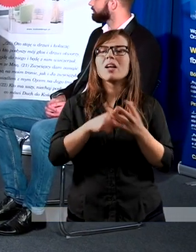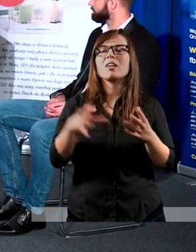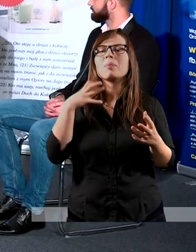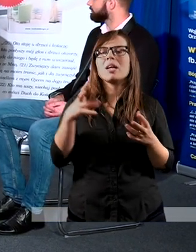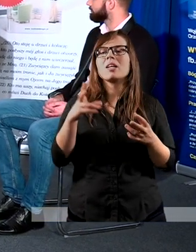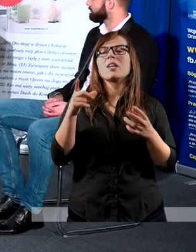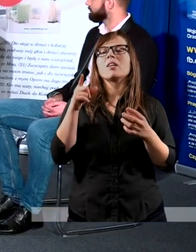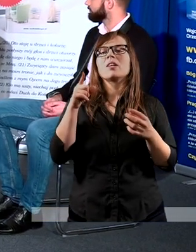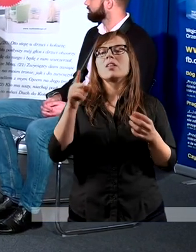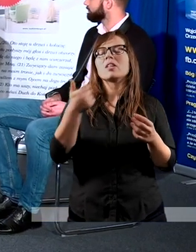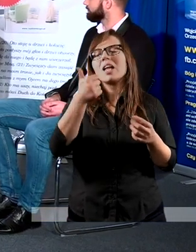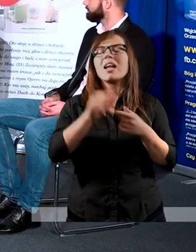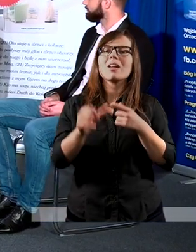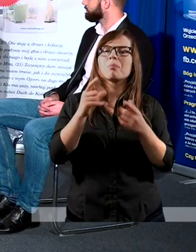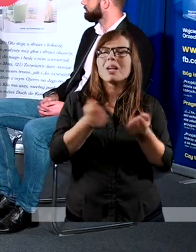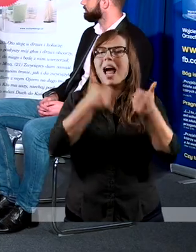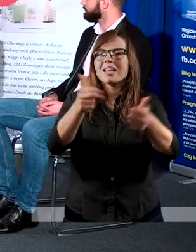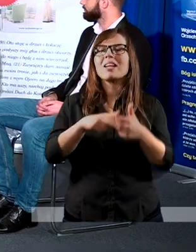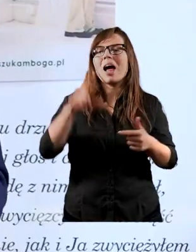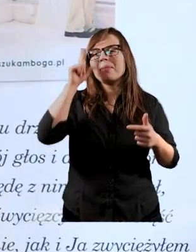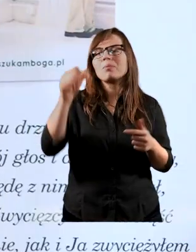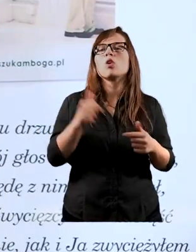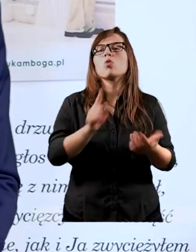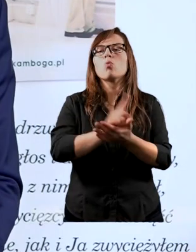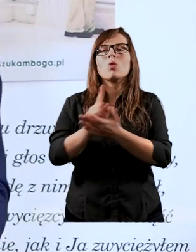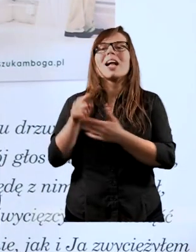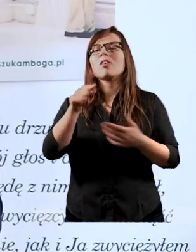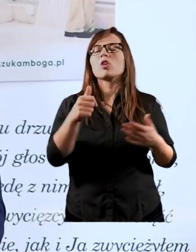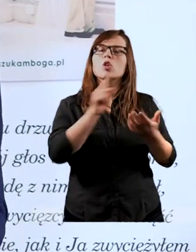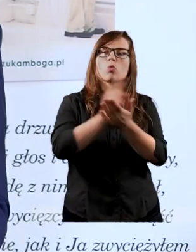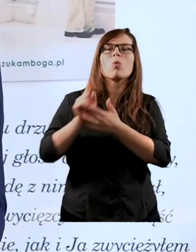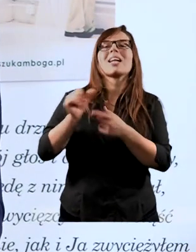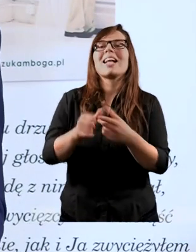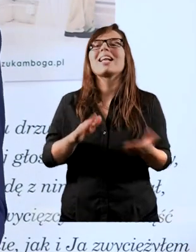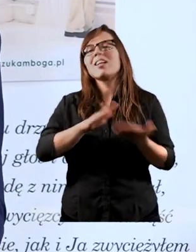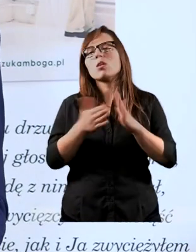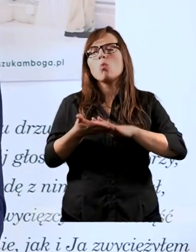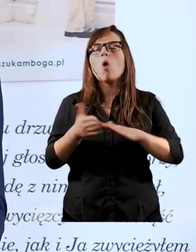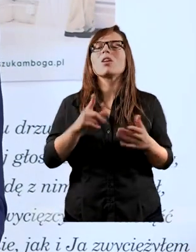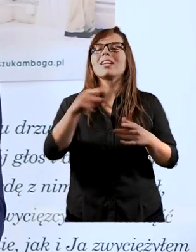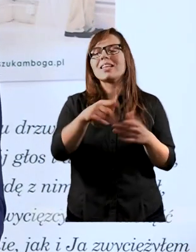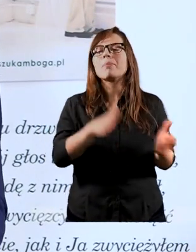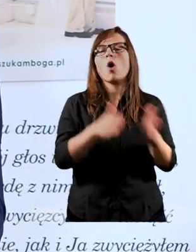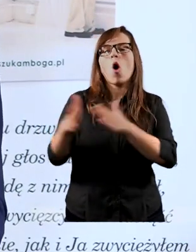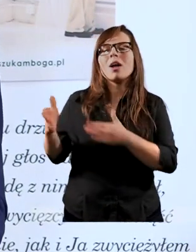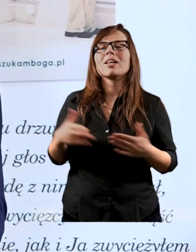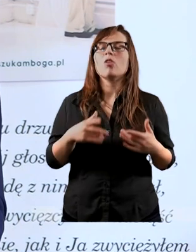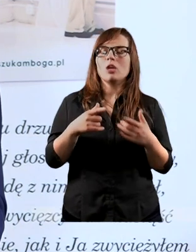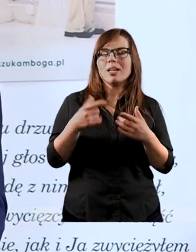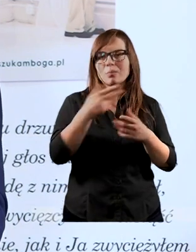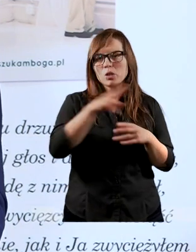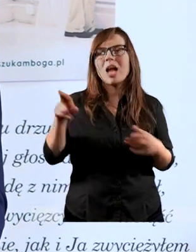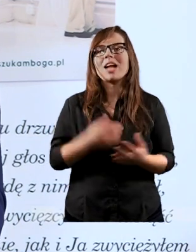cywilizacji, że my jesteśmy nastawieni na sukces, sukces, sukces. I ten sukces jest mierzony tymi kolejnymi